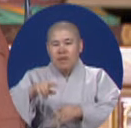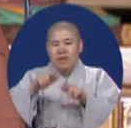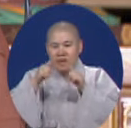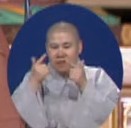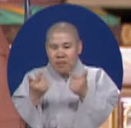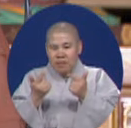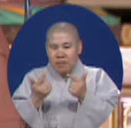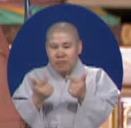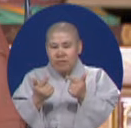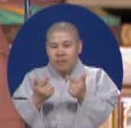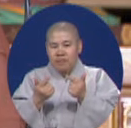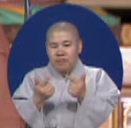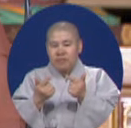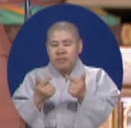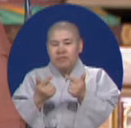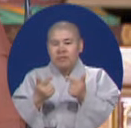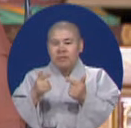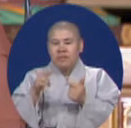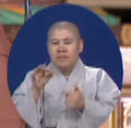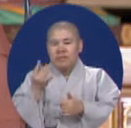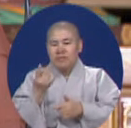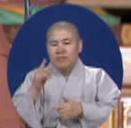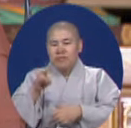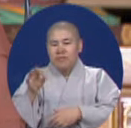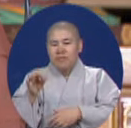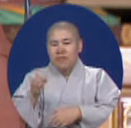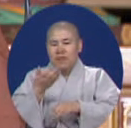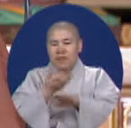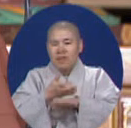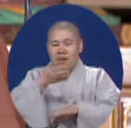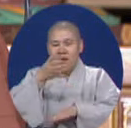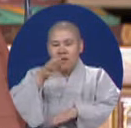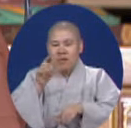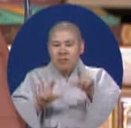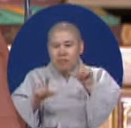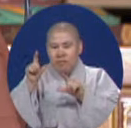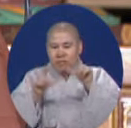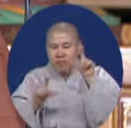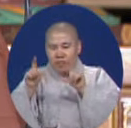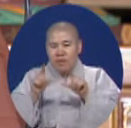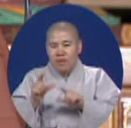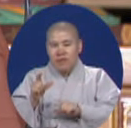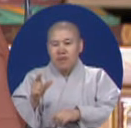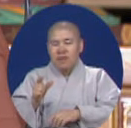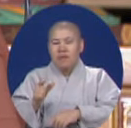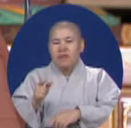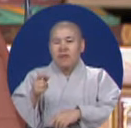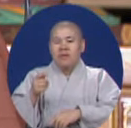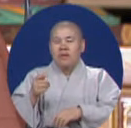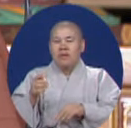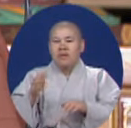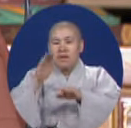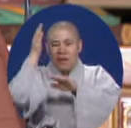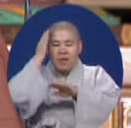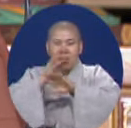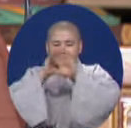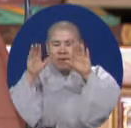말이에요. 예상 밖의 상을 밖의 상이 뭐예요? 저 하늘이나 땅이나 남자나